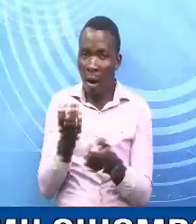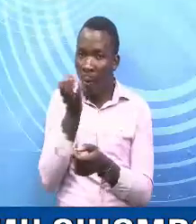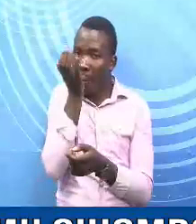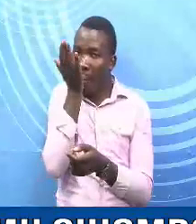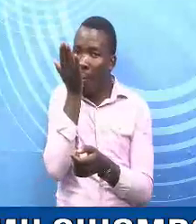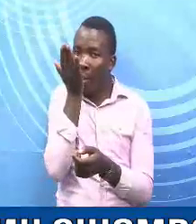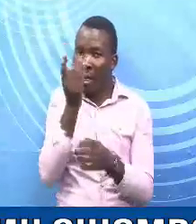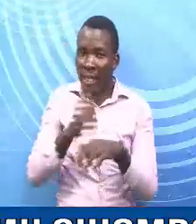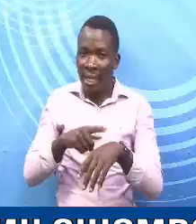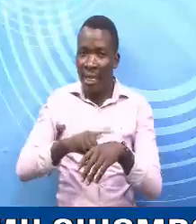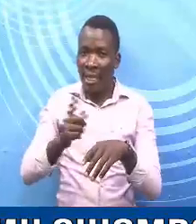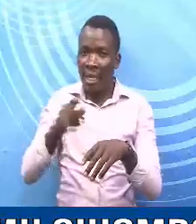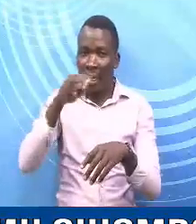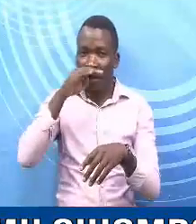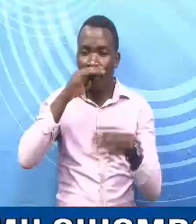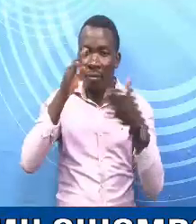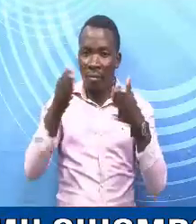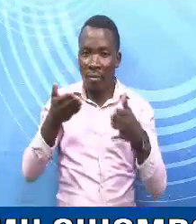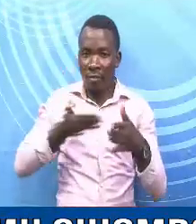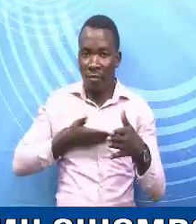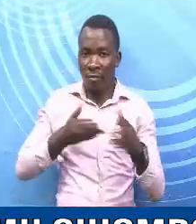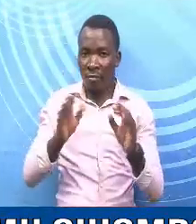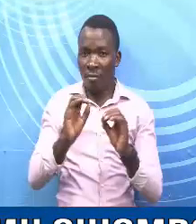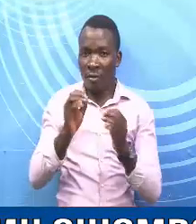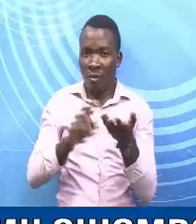nibyo dukoresha. Icyiza